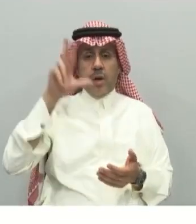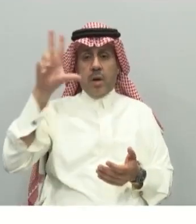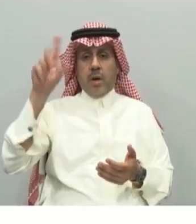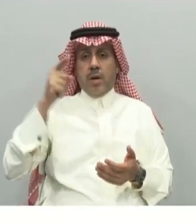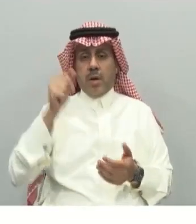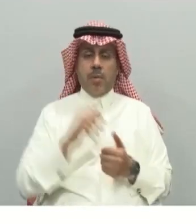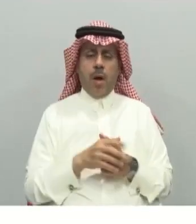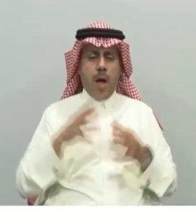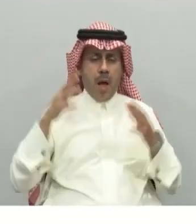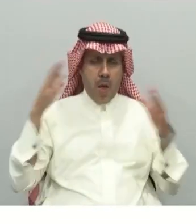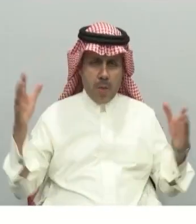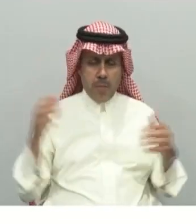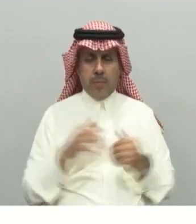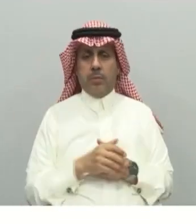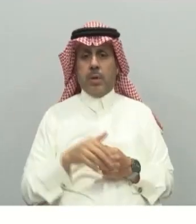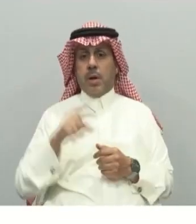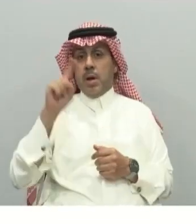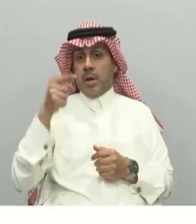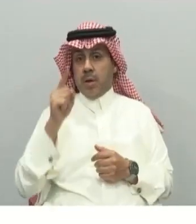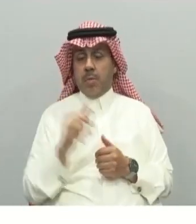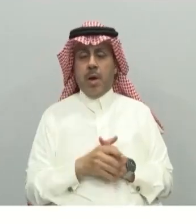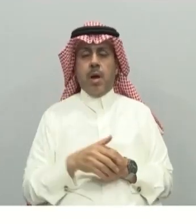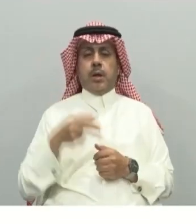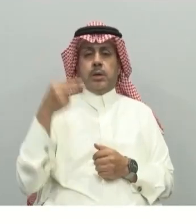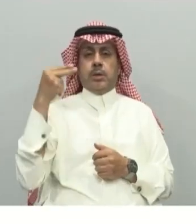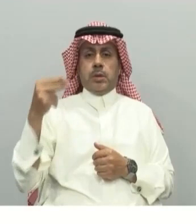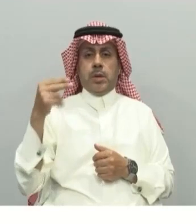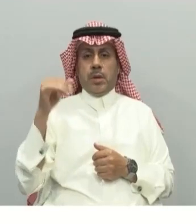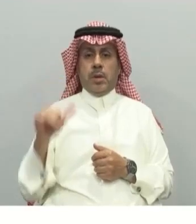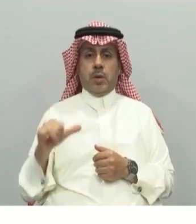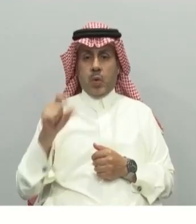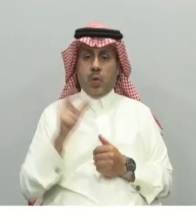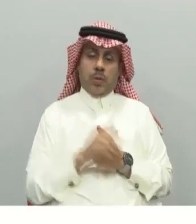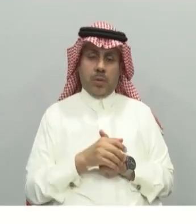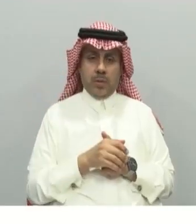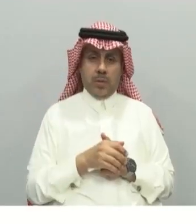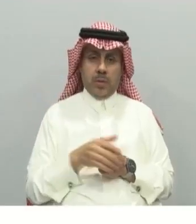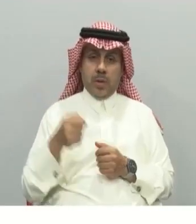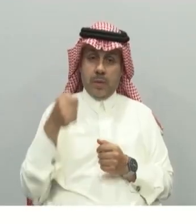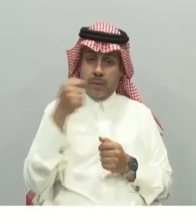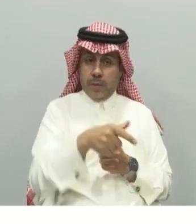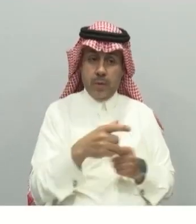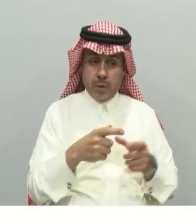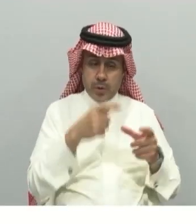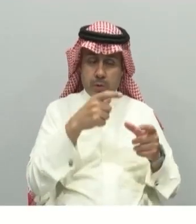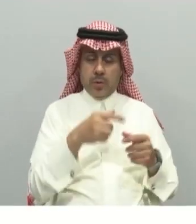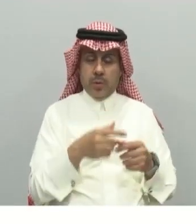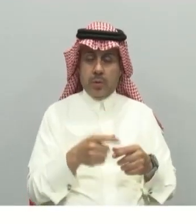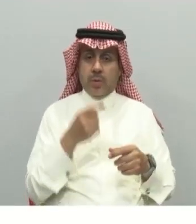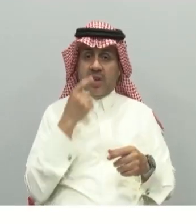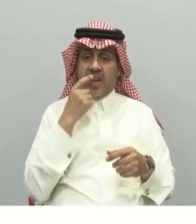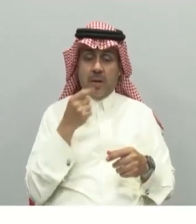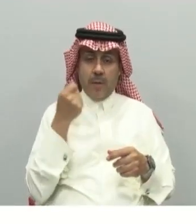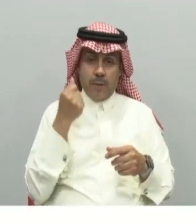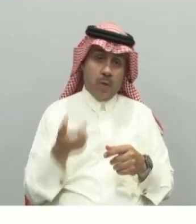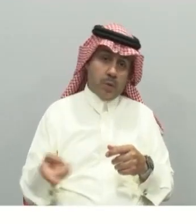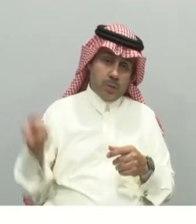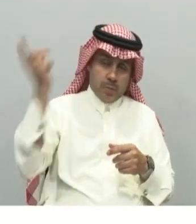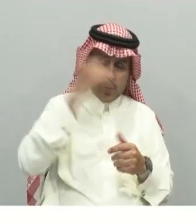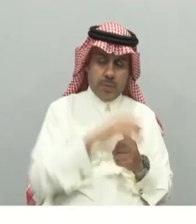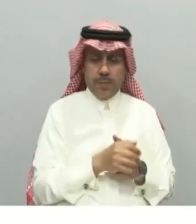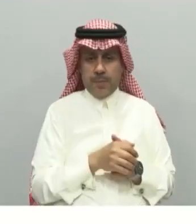ربا الديون الذي كان يتعامل به اهل الجاهليه اما ان تقضي واما ان تربي